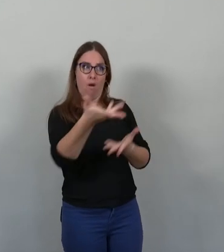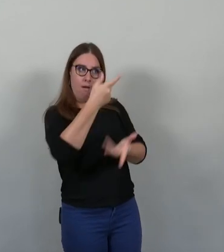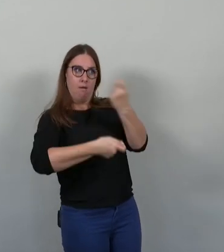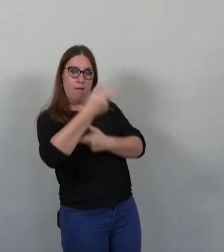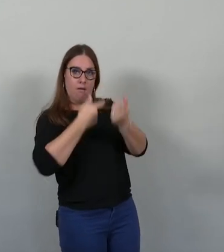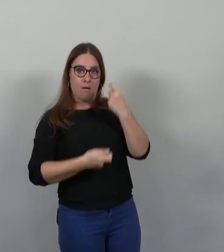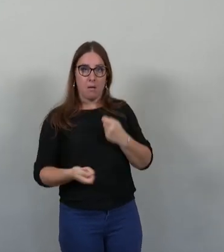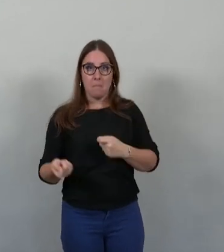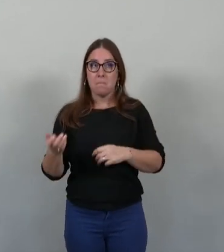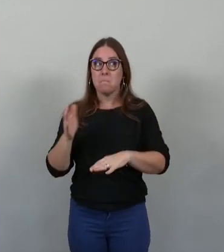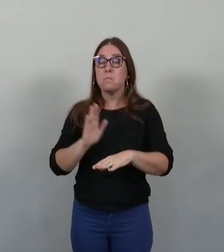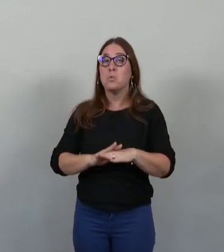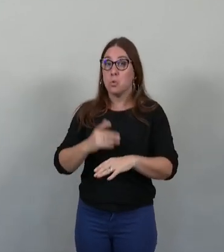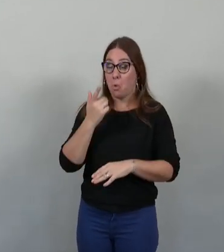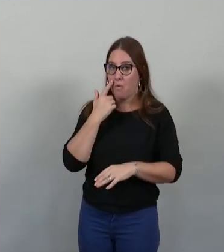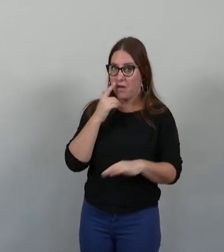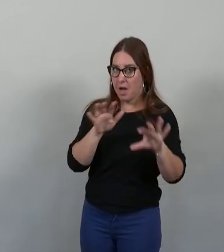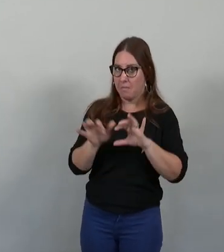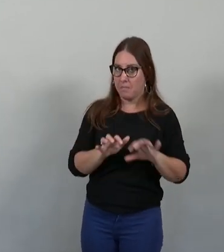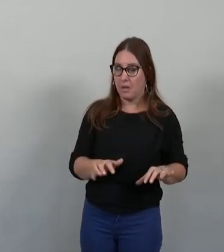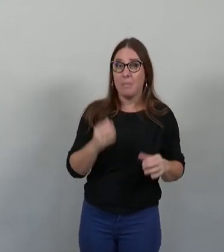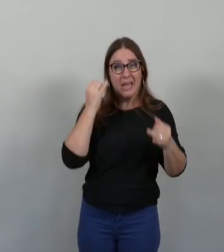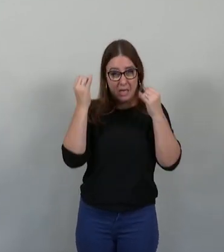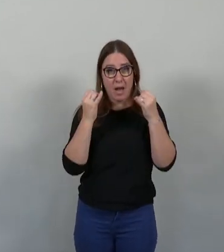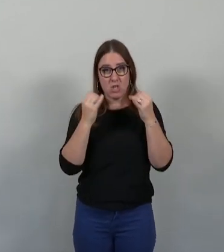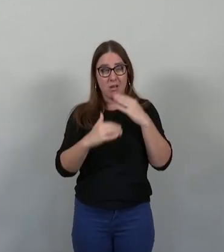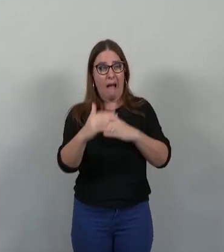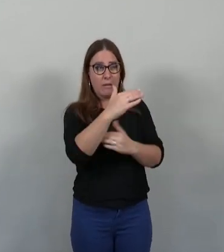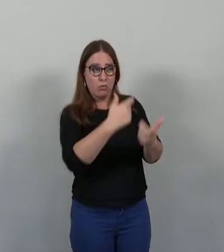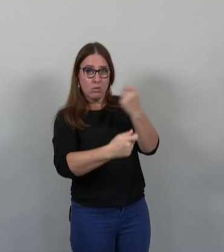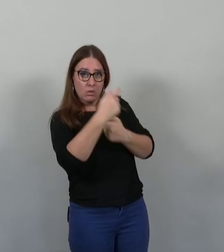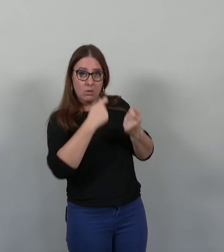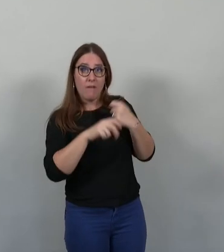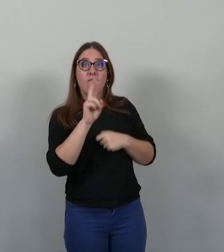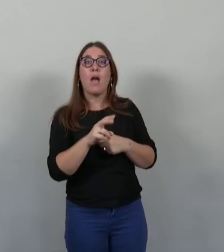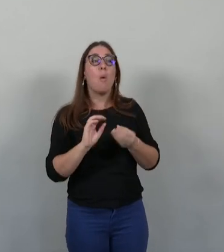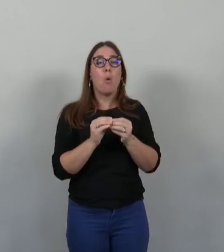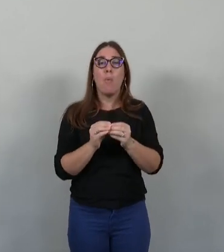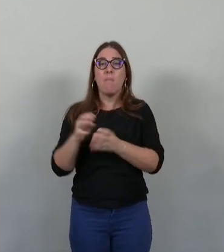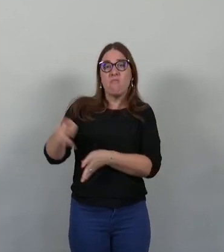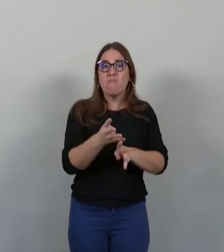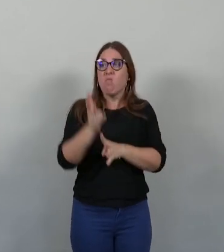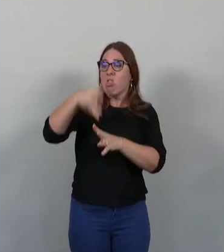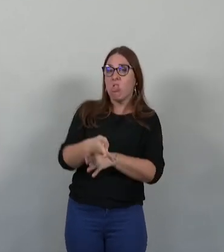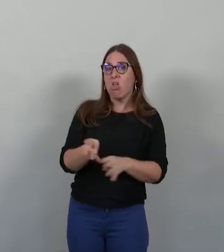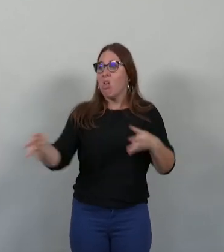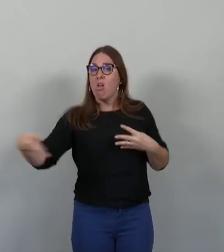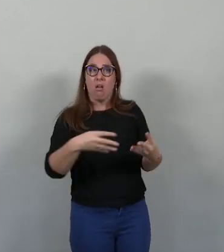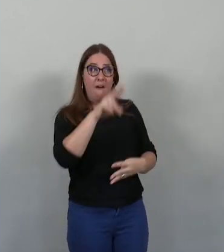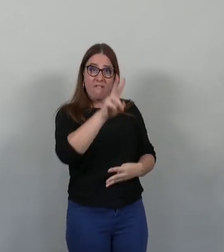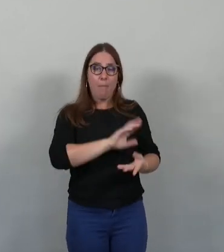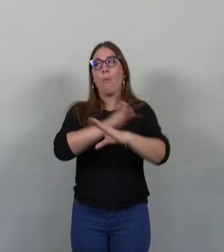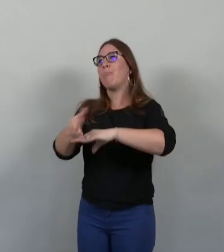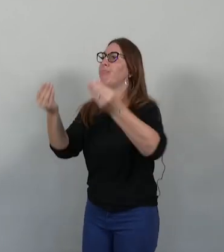n'est pas encore le cas on imagine mal ce qui cause ce genre de problème faire la démarche de sirand pour changer de